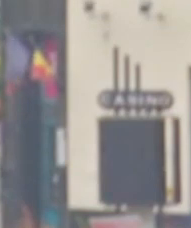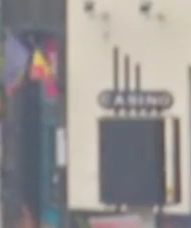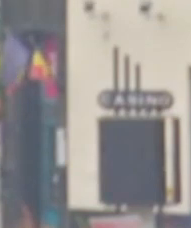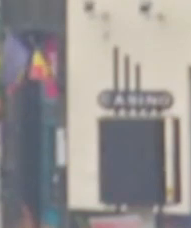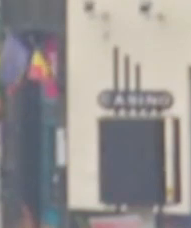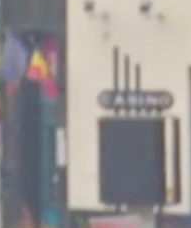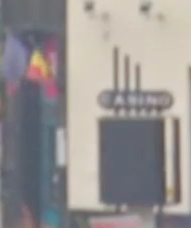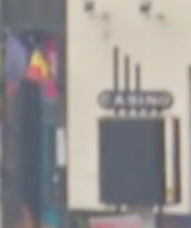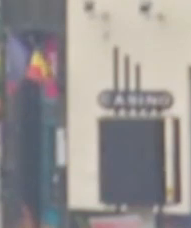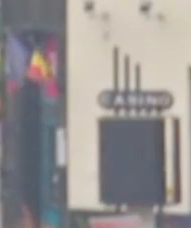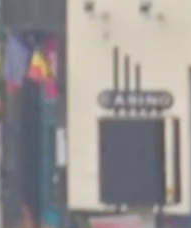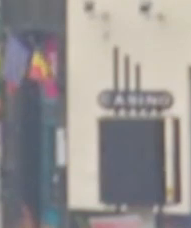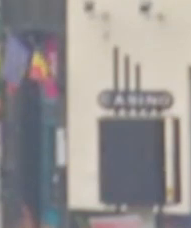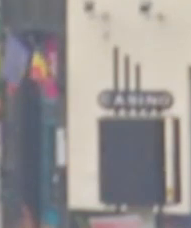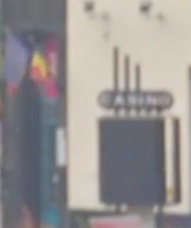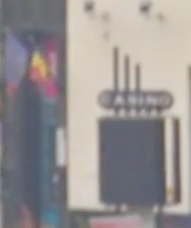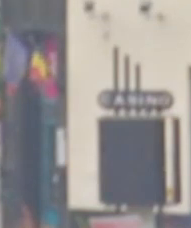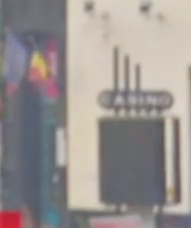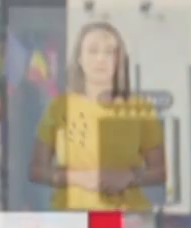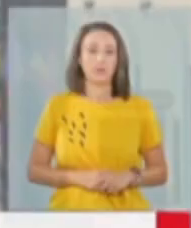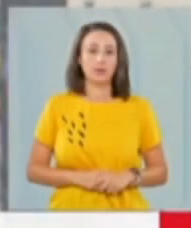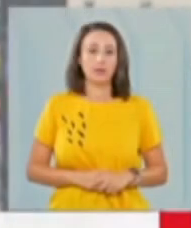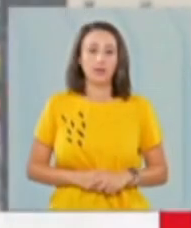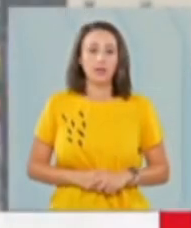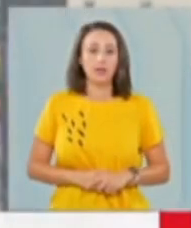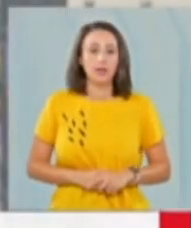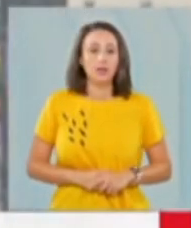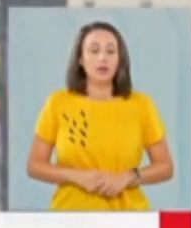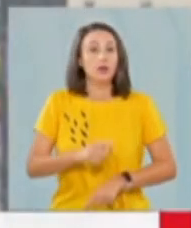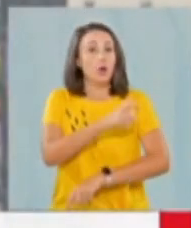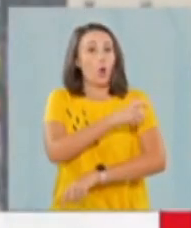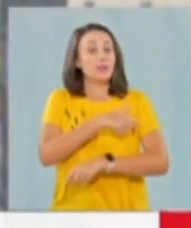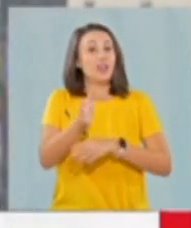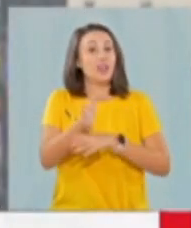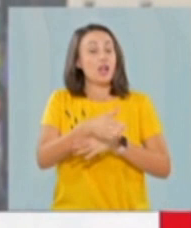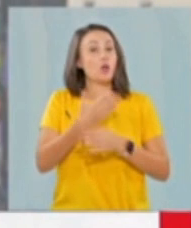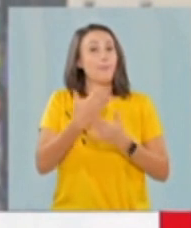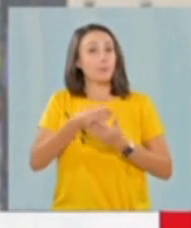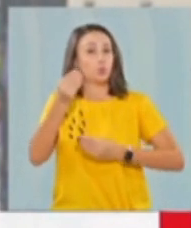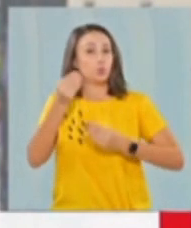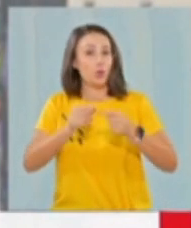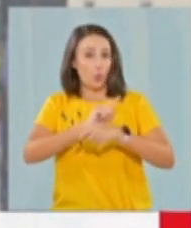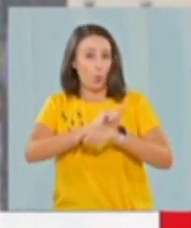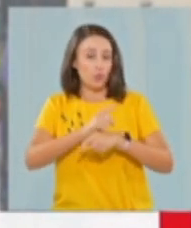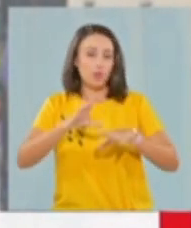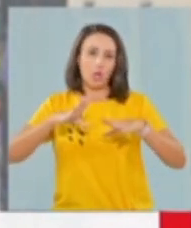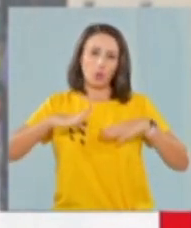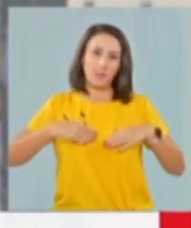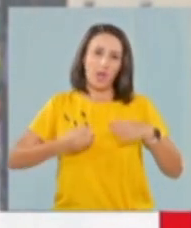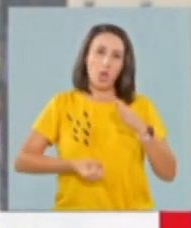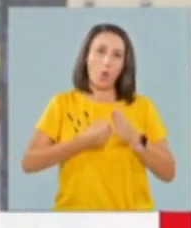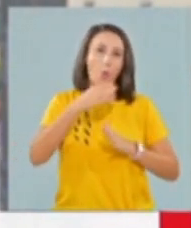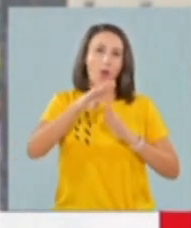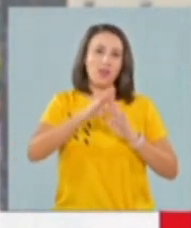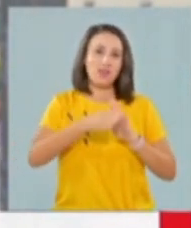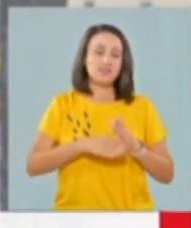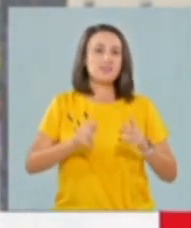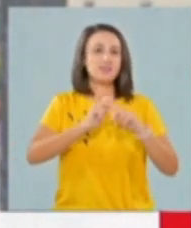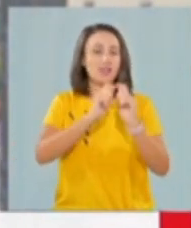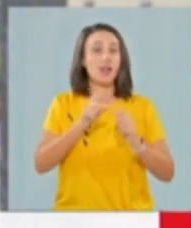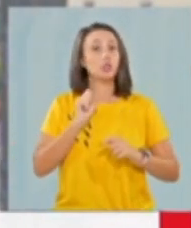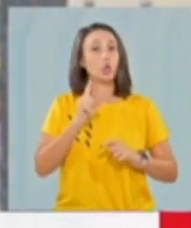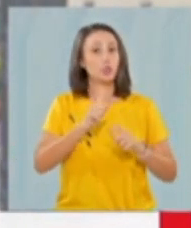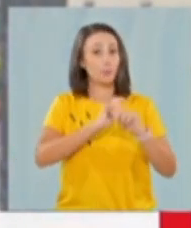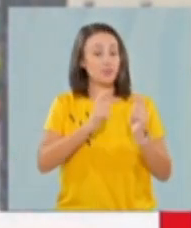comitetul Național pentru situații de urgență adoptată noua lista statelor cu risc epidemiologic ridicat douăsprezece țări au intrat în zona